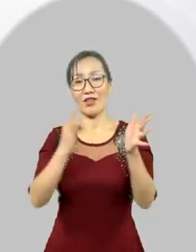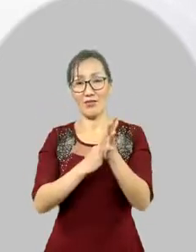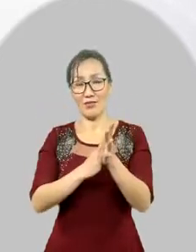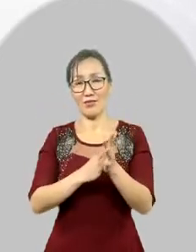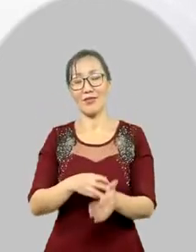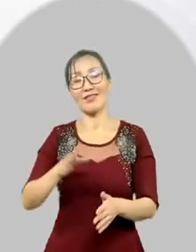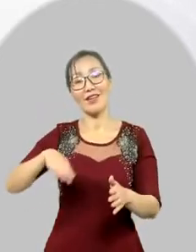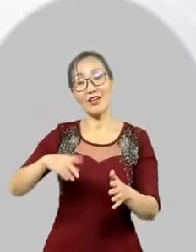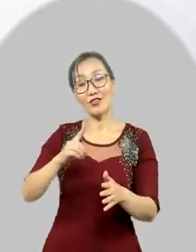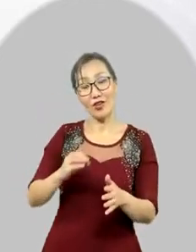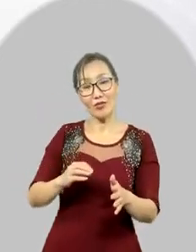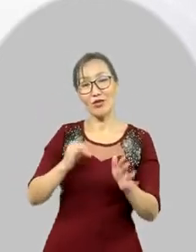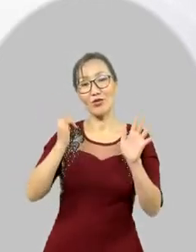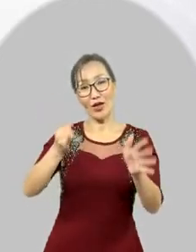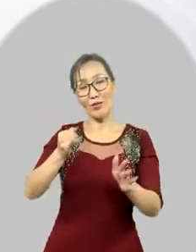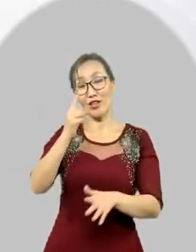6018. Дараагийн тоо